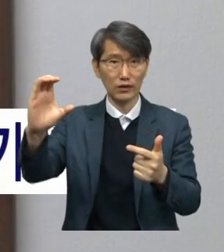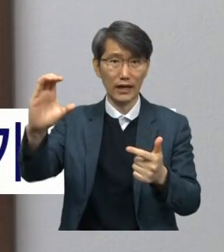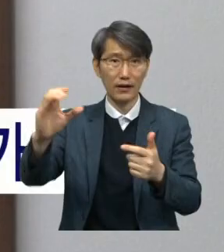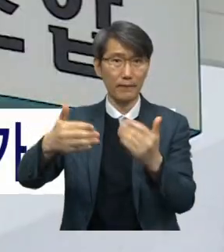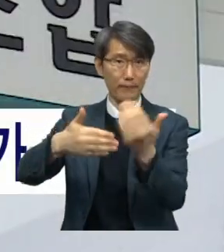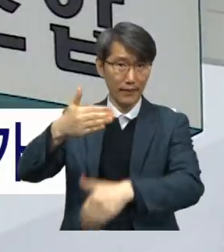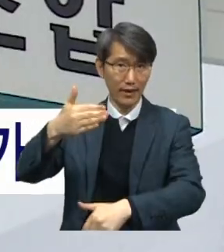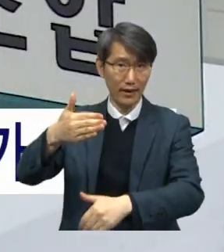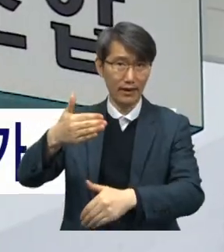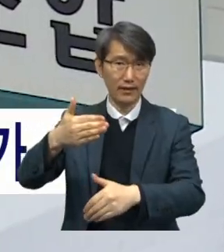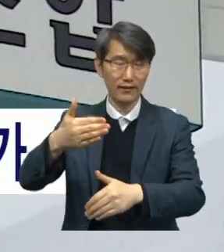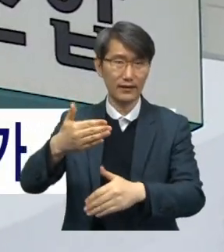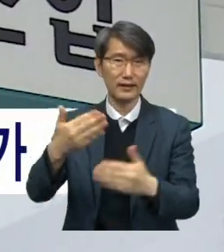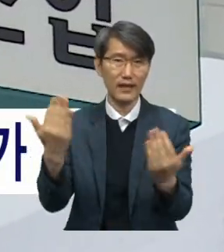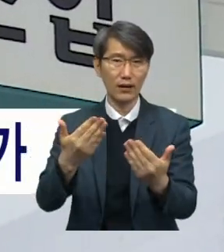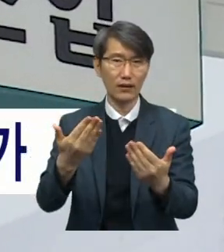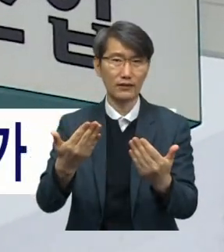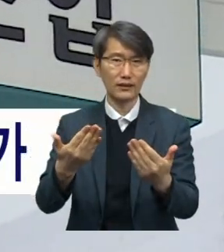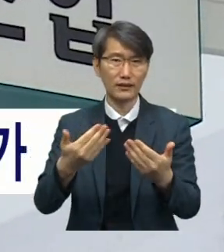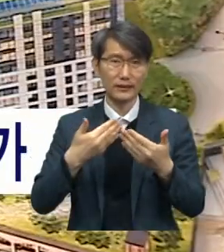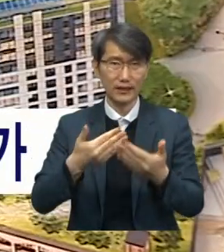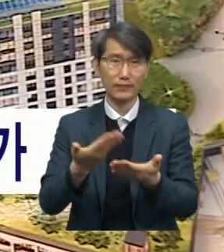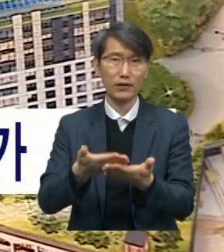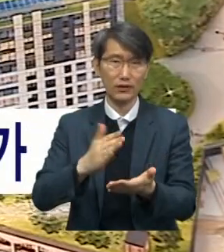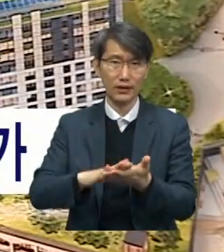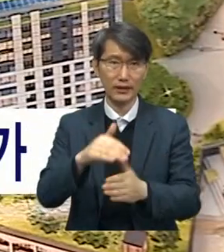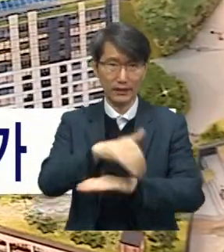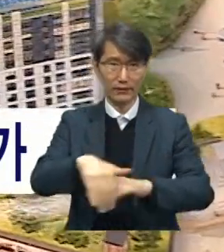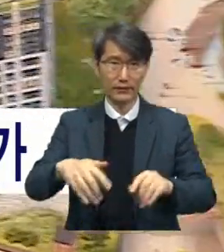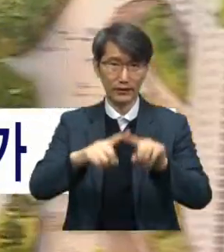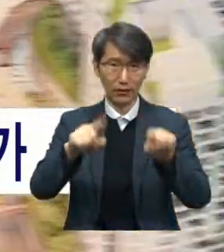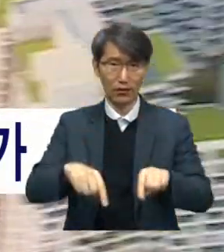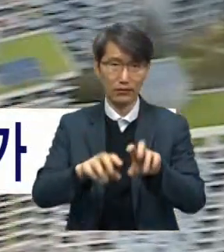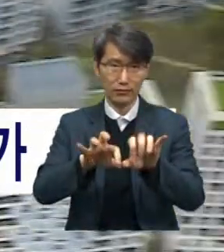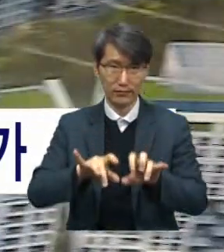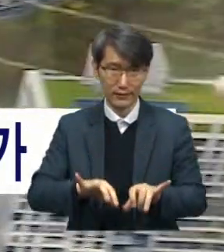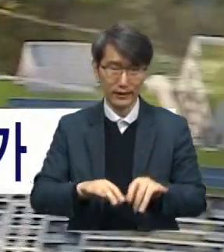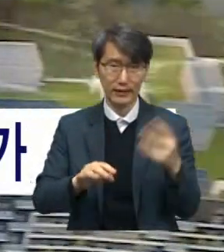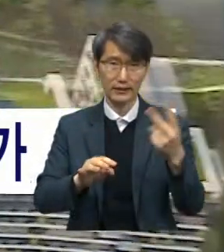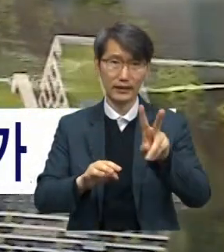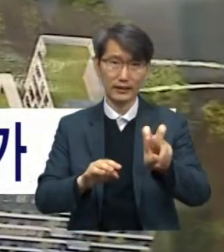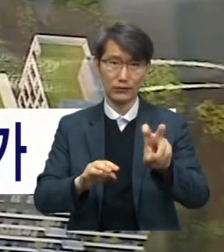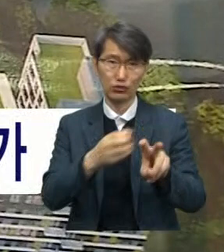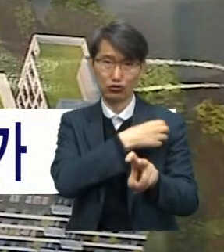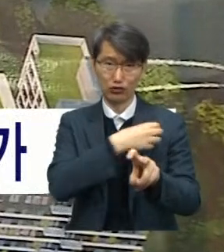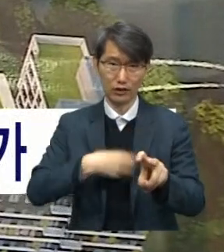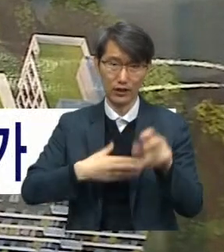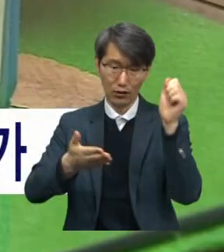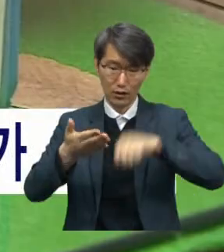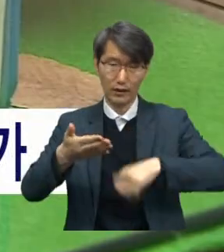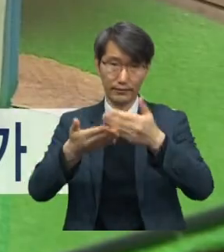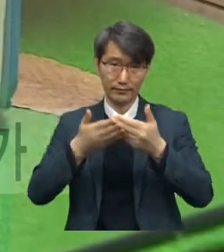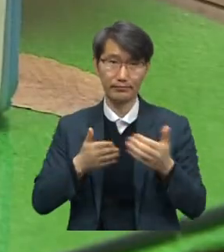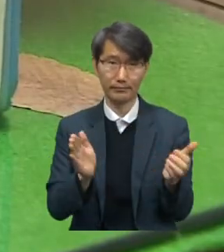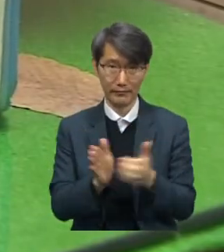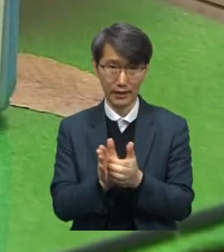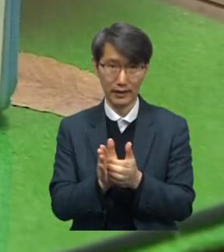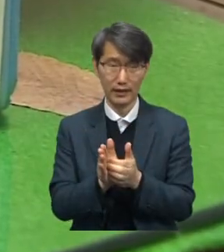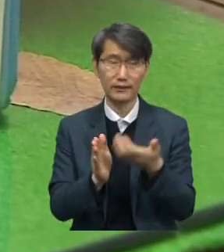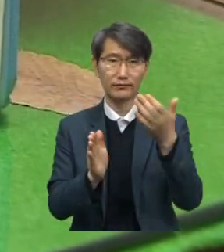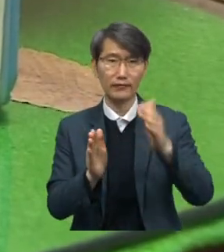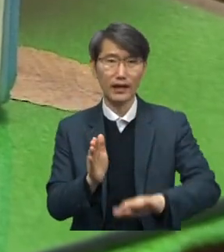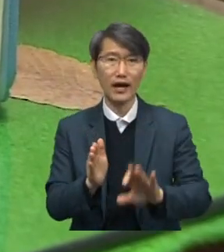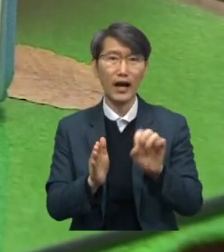제외한 사업시행 변경 계획서를 작성해 지난 2022년 구청에인가를 받았습니다